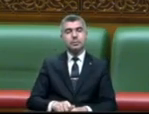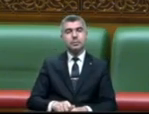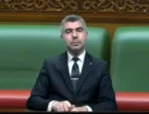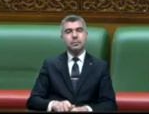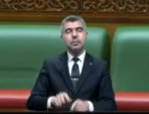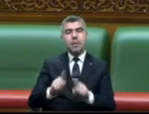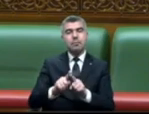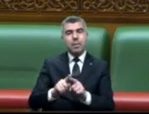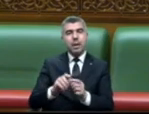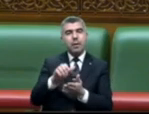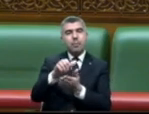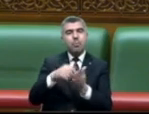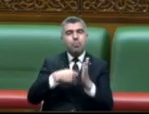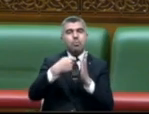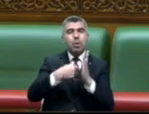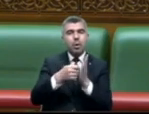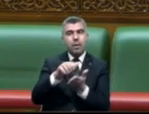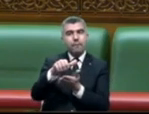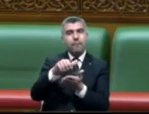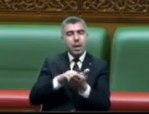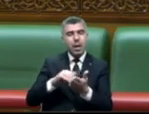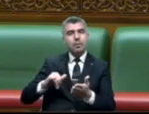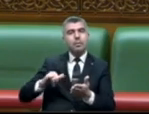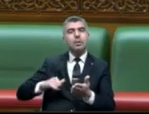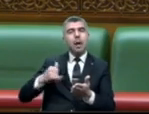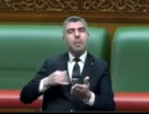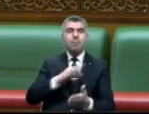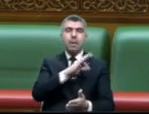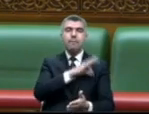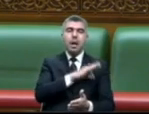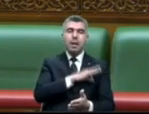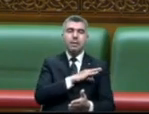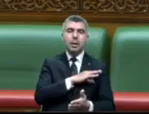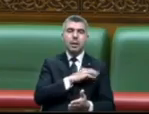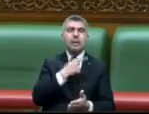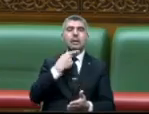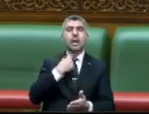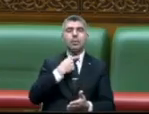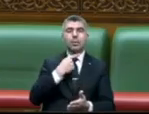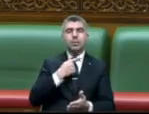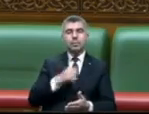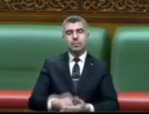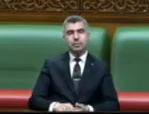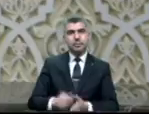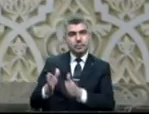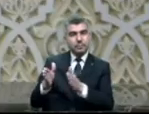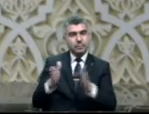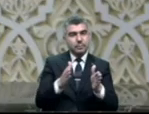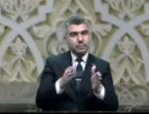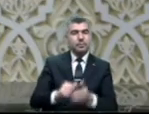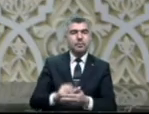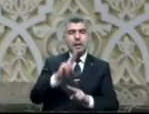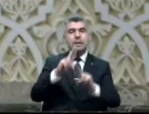حول إحداث مشاريع فلاحية لفائدة الشباب العالم القروي في إقليم الدريوش، وشكرا. شكرا السيد المستشار